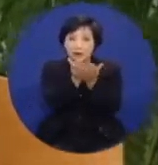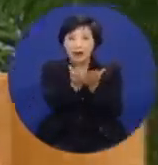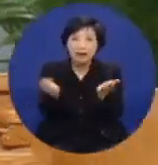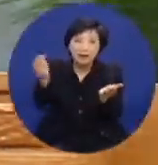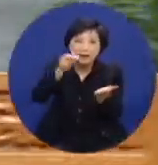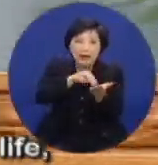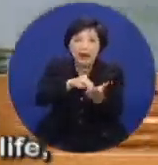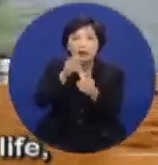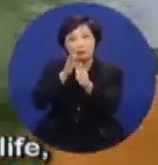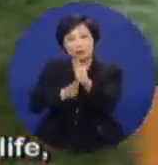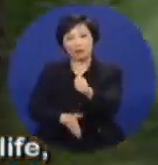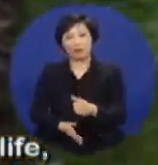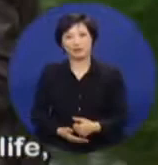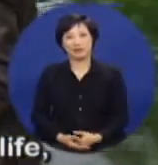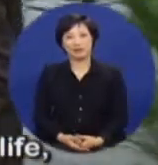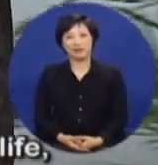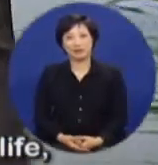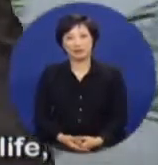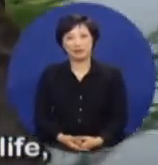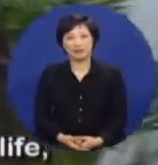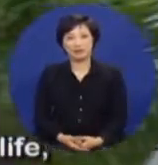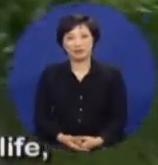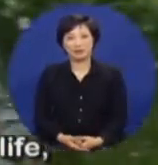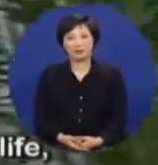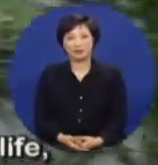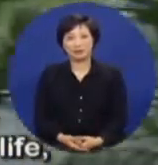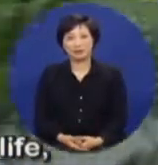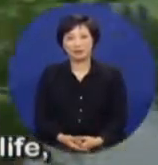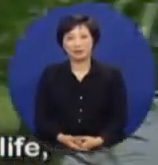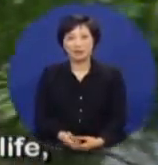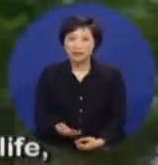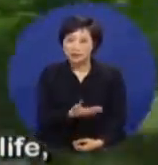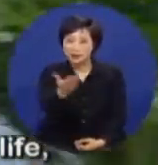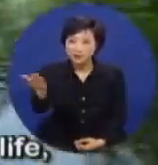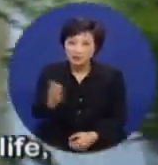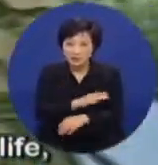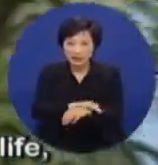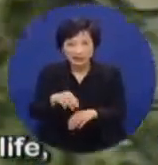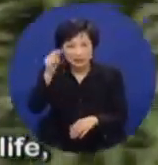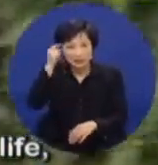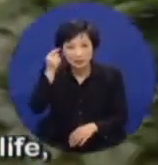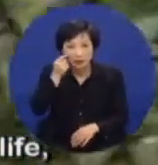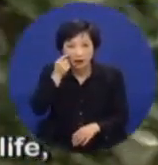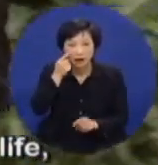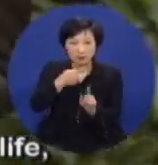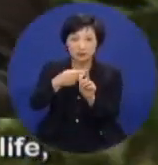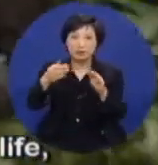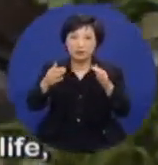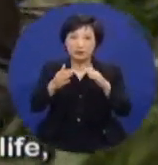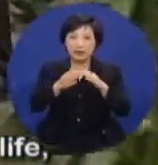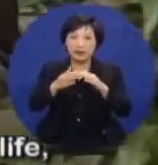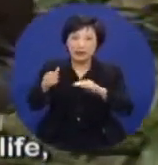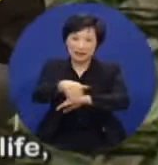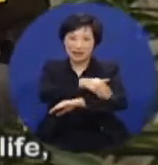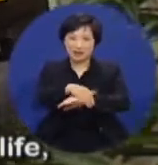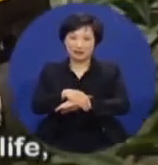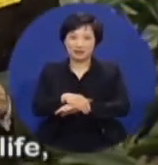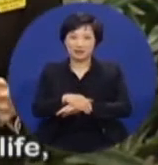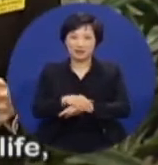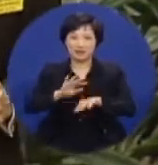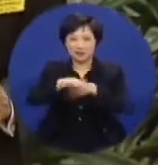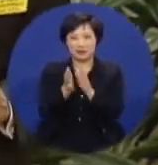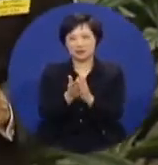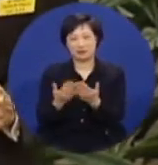두고 있어야 돼 예 여러분 보세요 호 교회만 그냥 책가방 들고